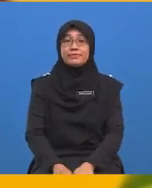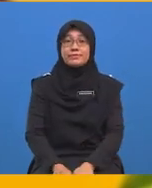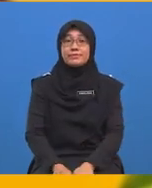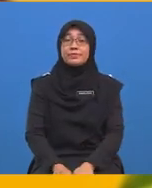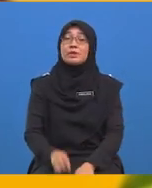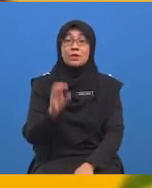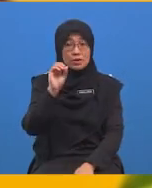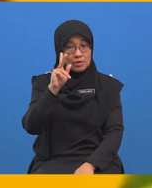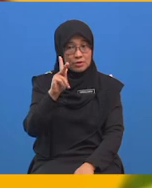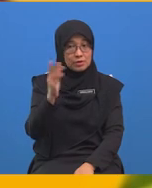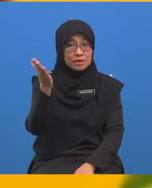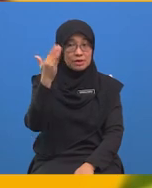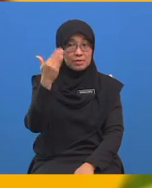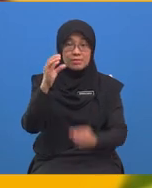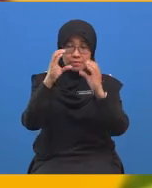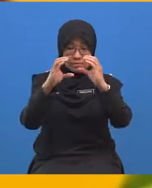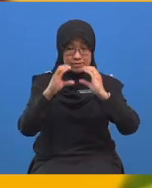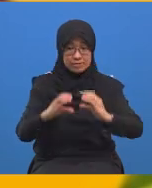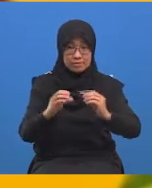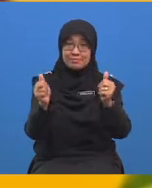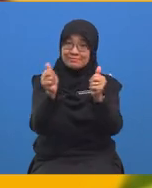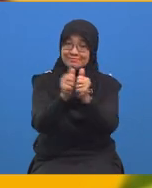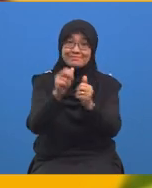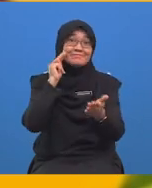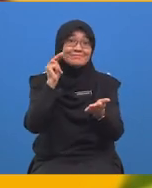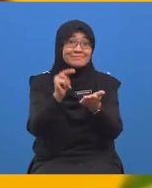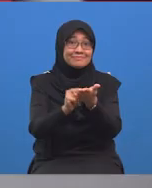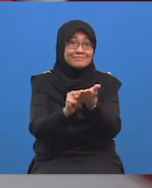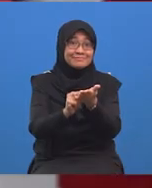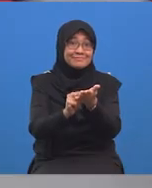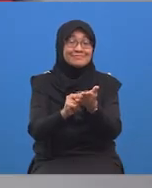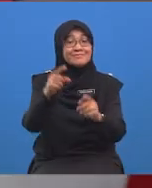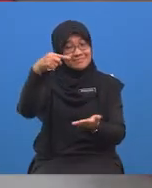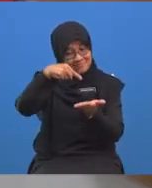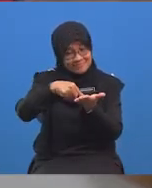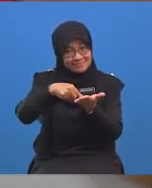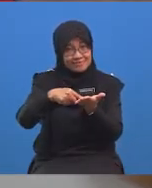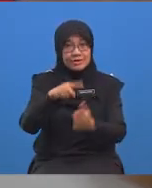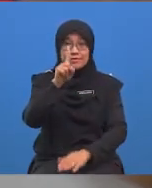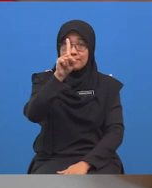Baiklah murid-murid, mari kita cuba dengan nilai perpuluhan berikut.